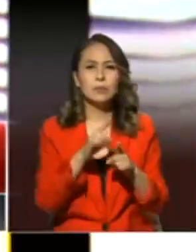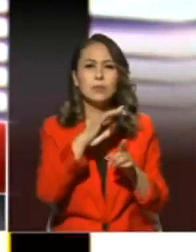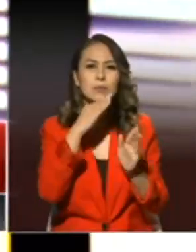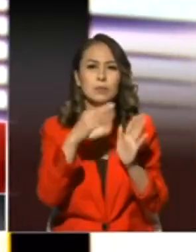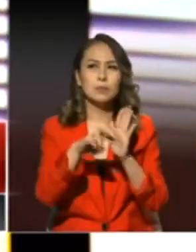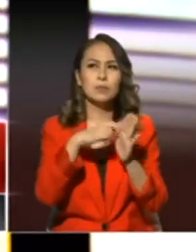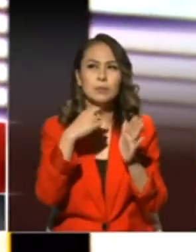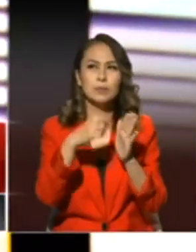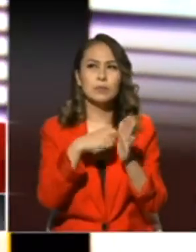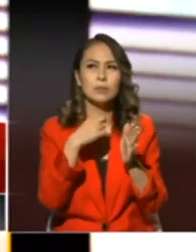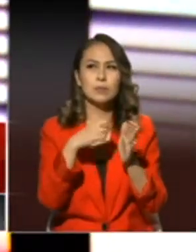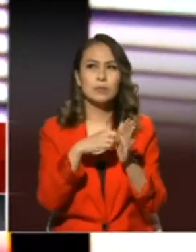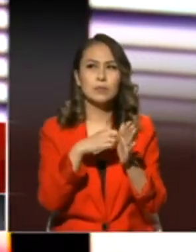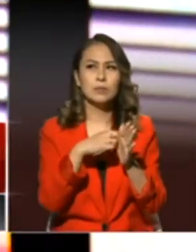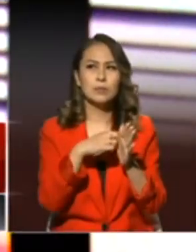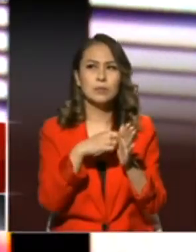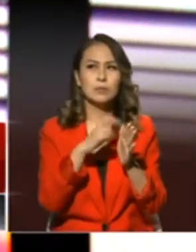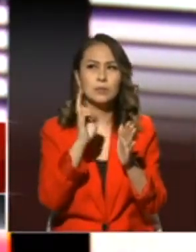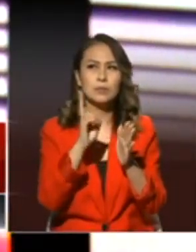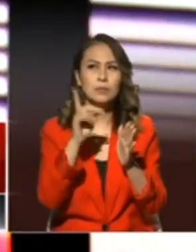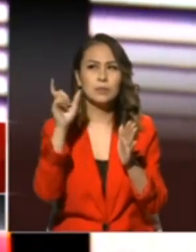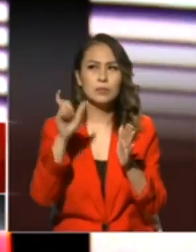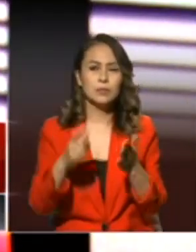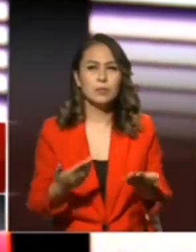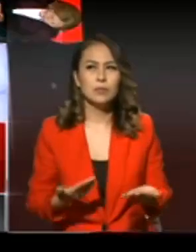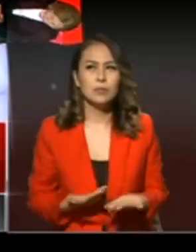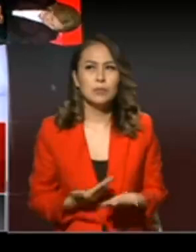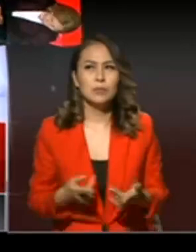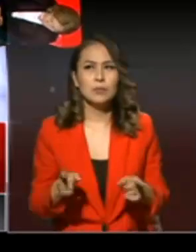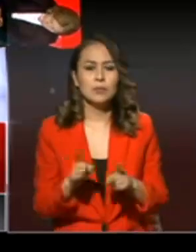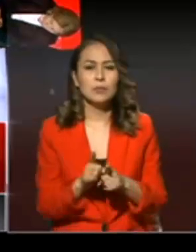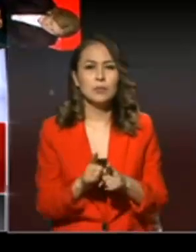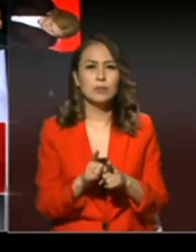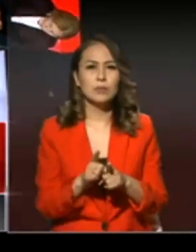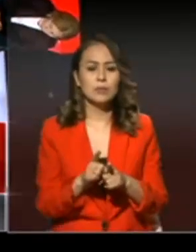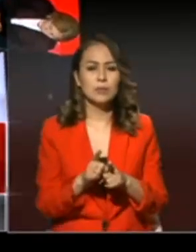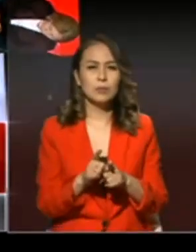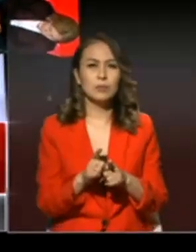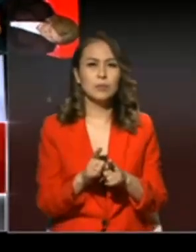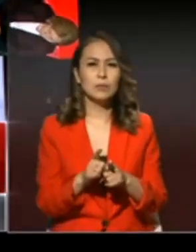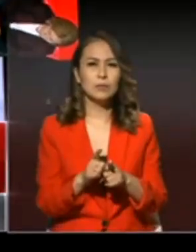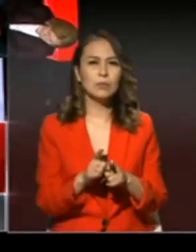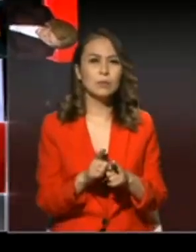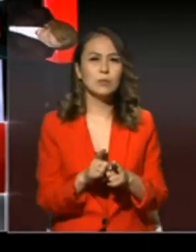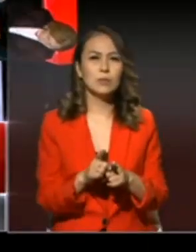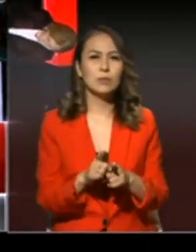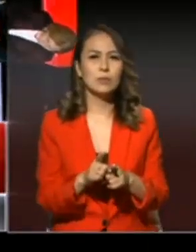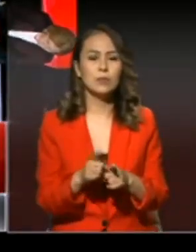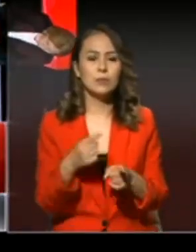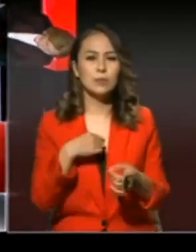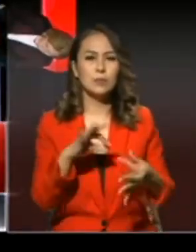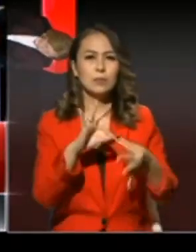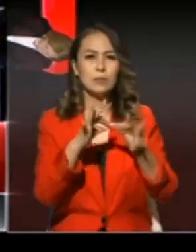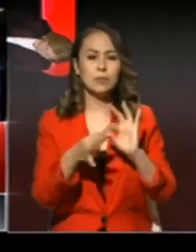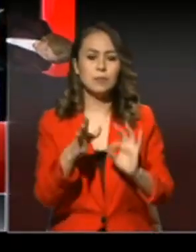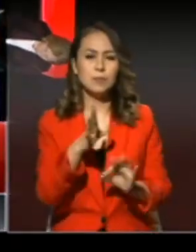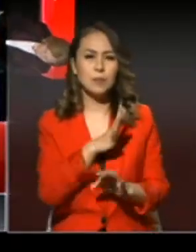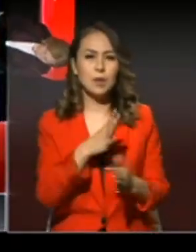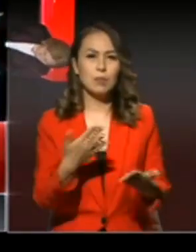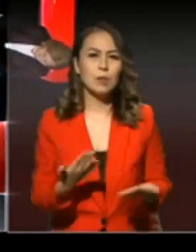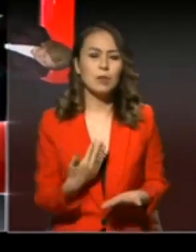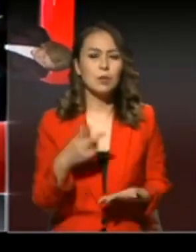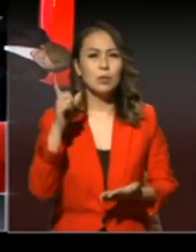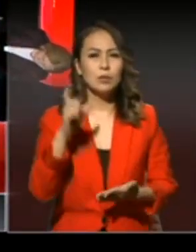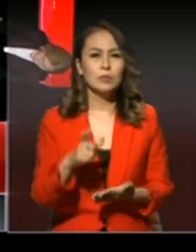келді. Мысалы, сен біреудің өлімін тілеп жатсын деп сондай айтқан келетін. Бірақ та мен оны түсіндірдім, мен біреудің өлімін тілеп